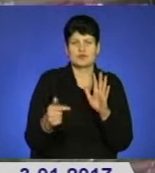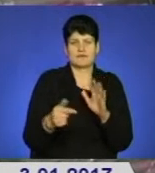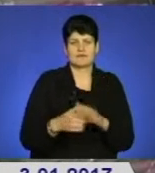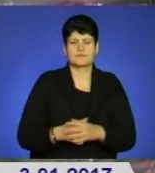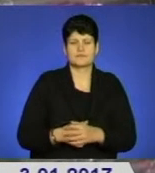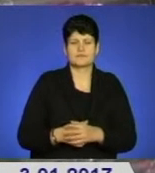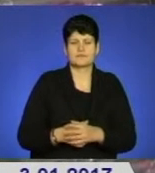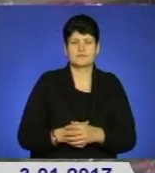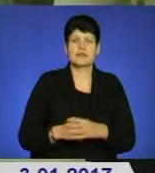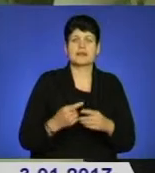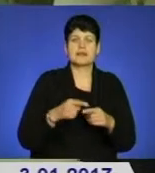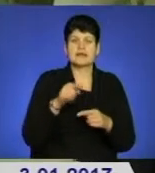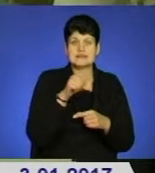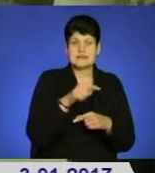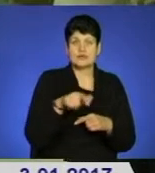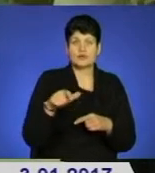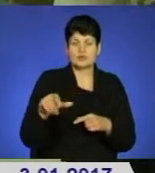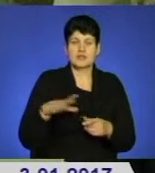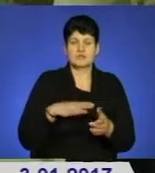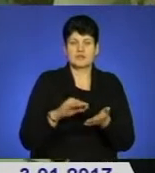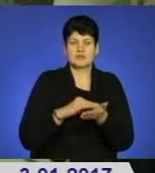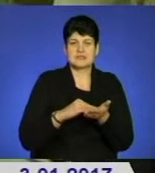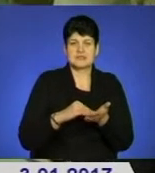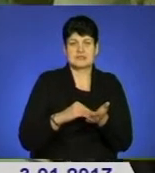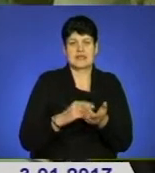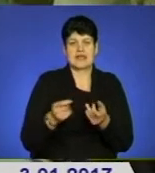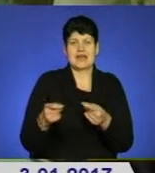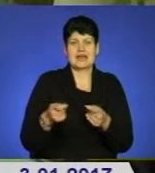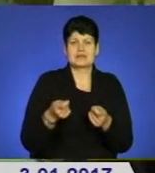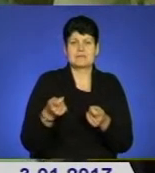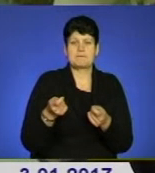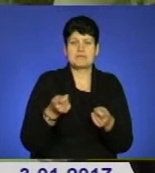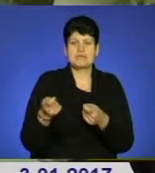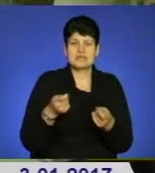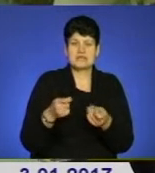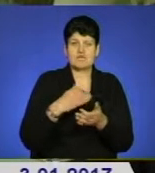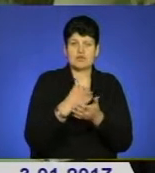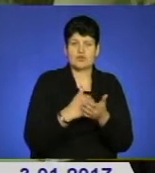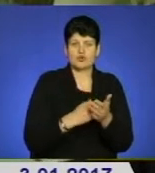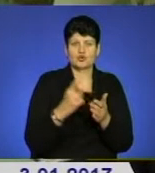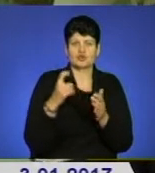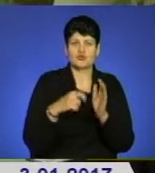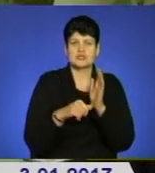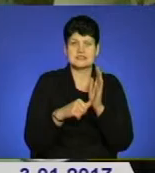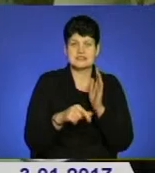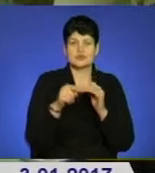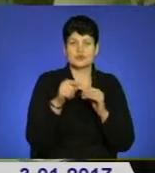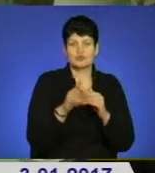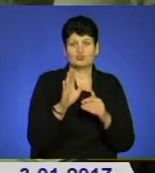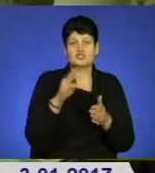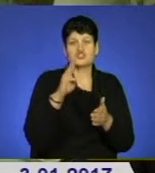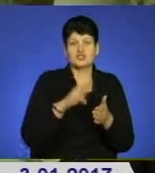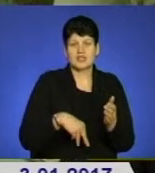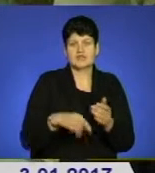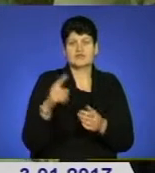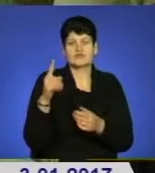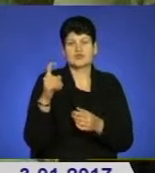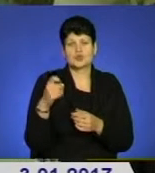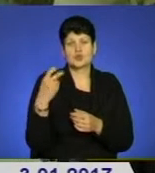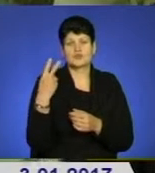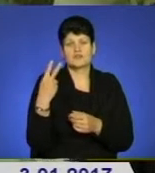На даних громадян, яких були складені адміністративні протоколи, згідно статті 160, даному громадянину загрожує штраф від